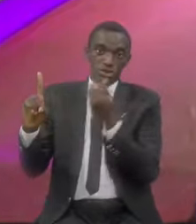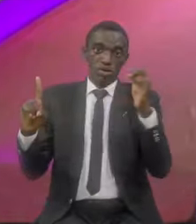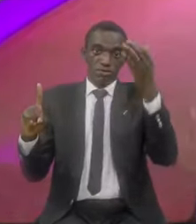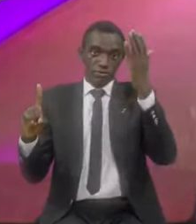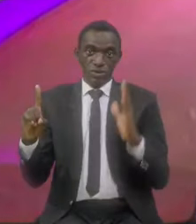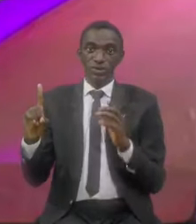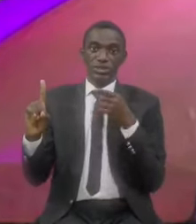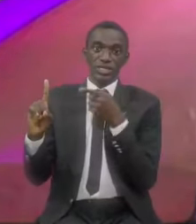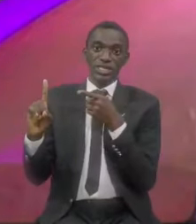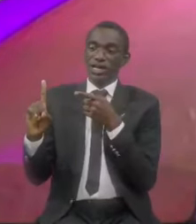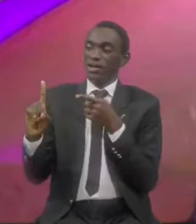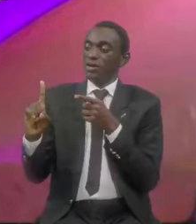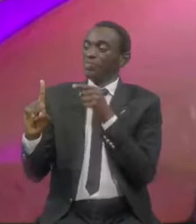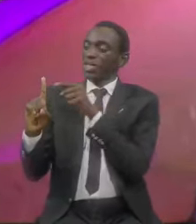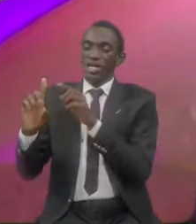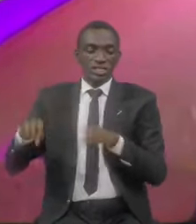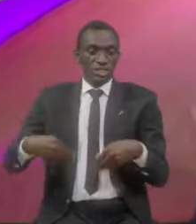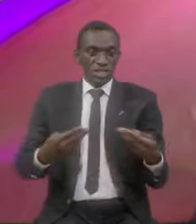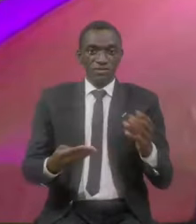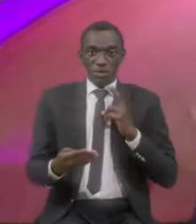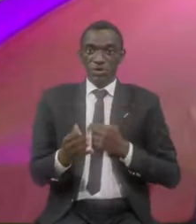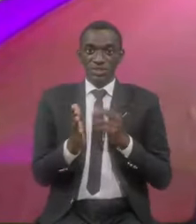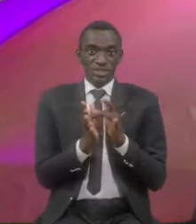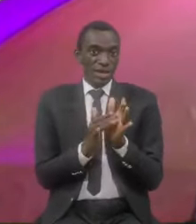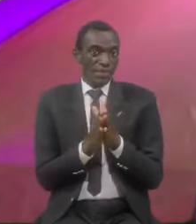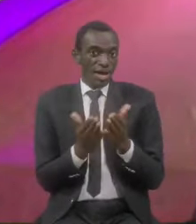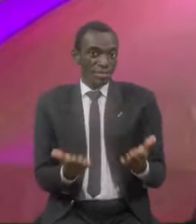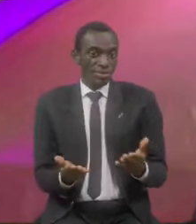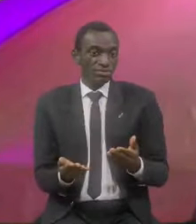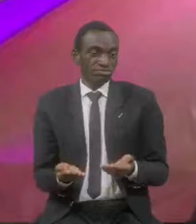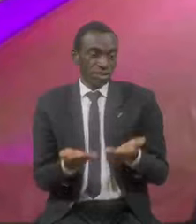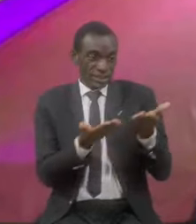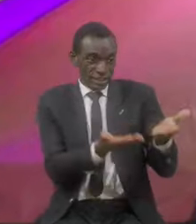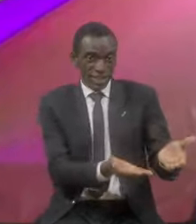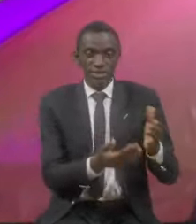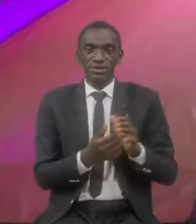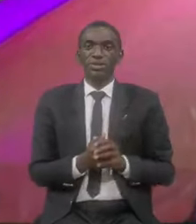il nous a donné la Bible, il a laissé ça pour nous.